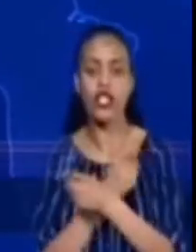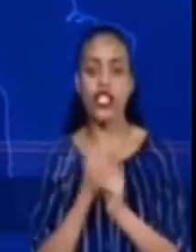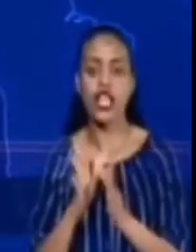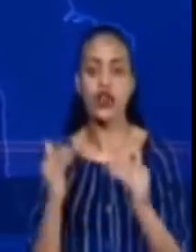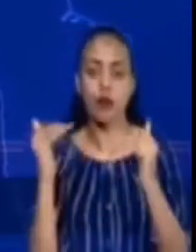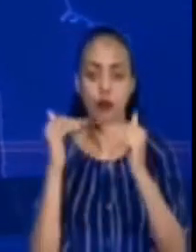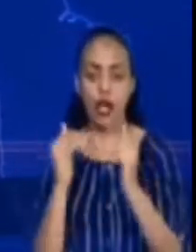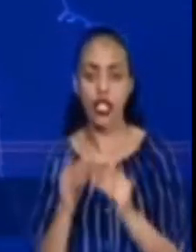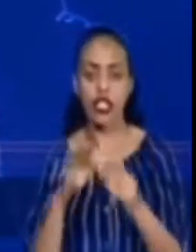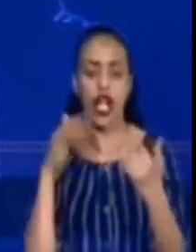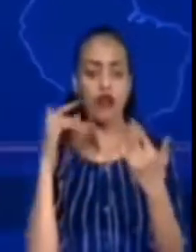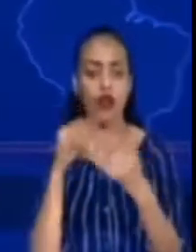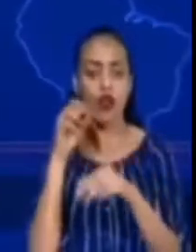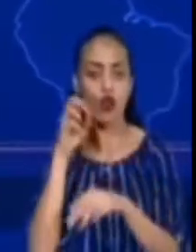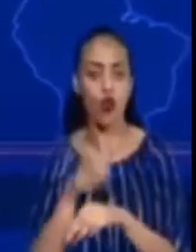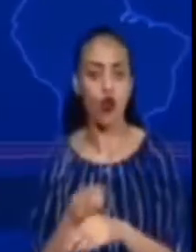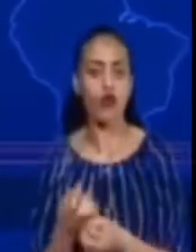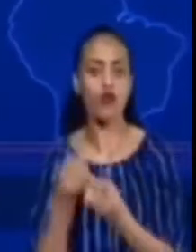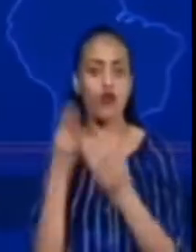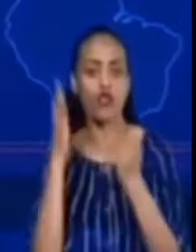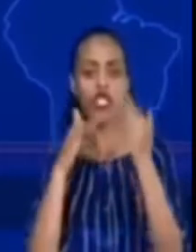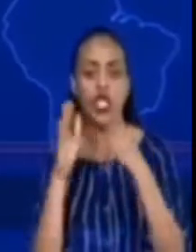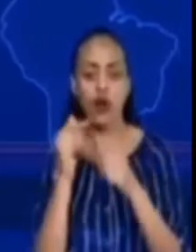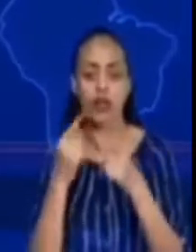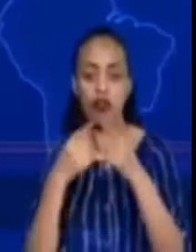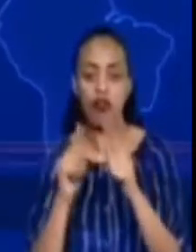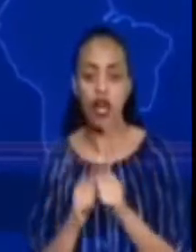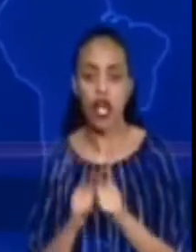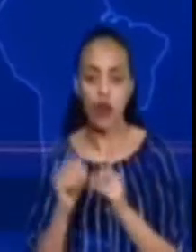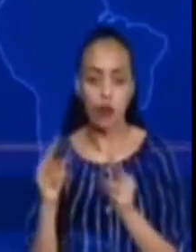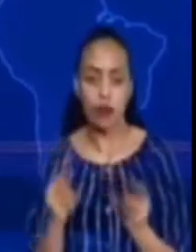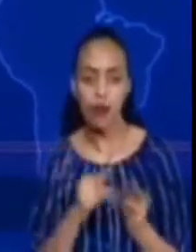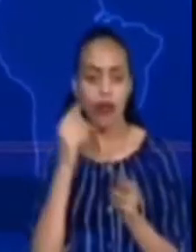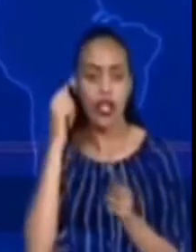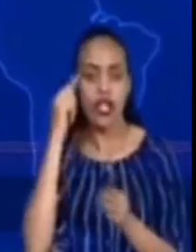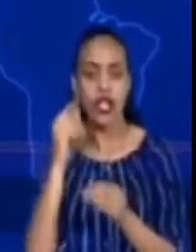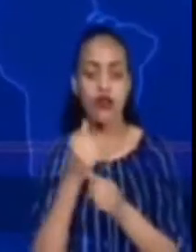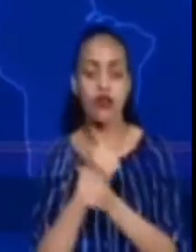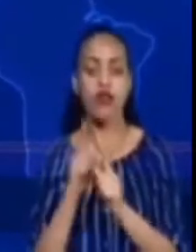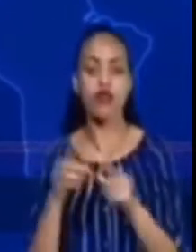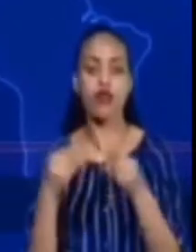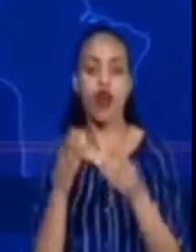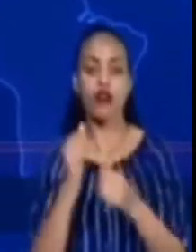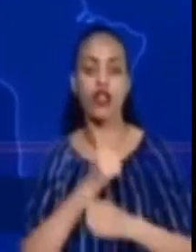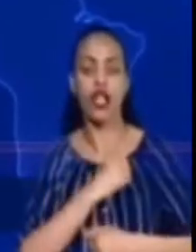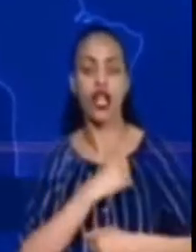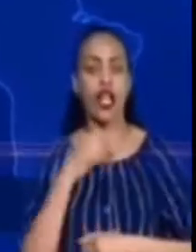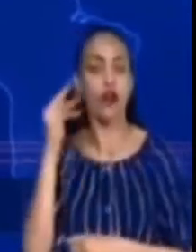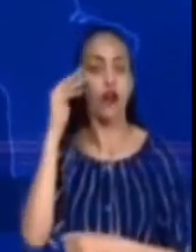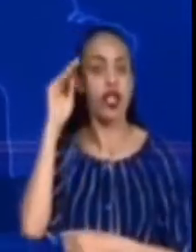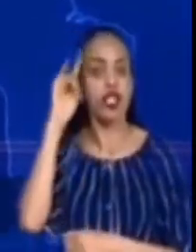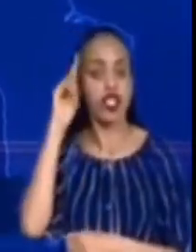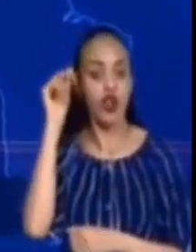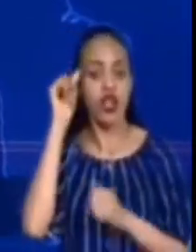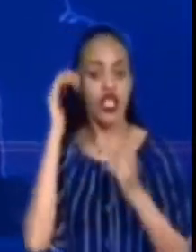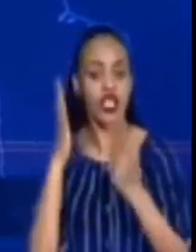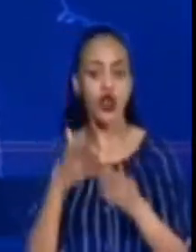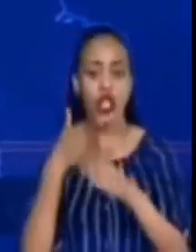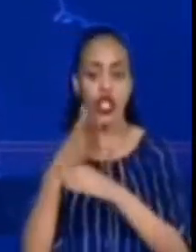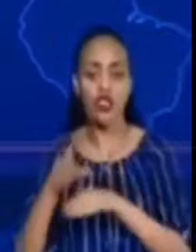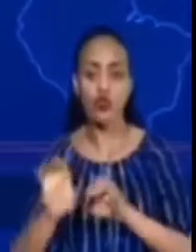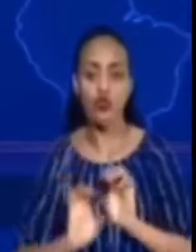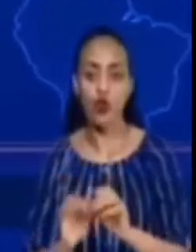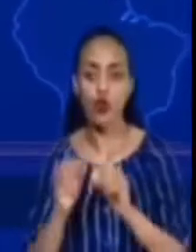ነው አይደለም ቃሉ ማለት ነው ላቡን እንደዚህ አድርጎ እንዲህ አፈር ላይ እንዲህ ቢዘራው ወይስ እንዴ ወይ ገብስ ወይ በቆሎ